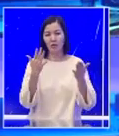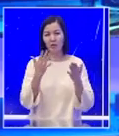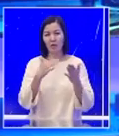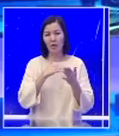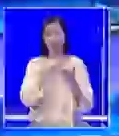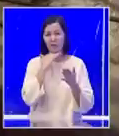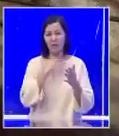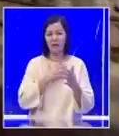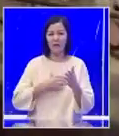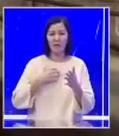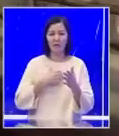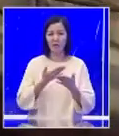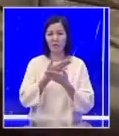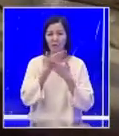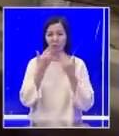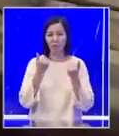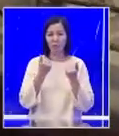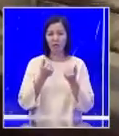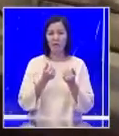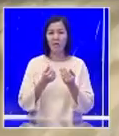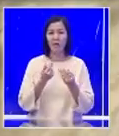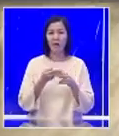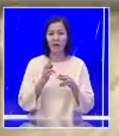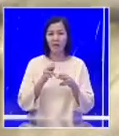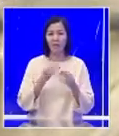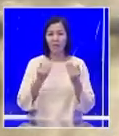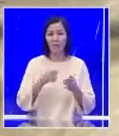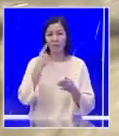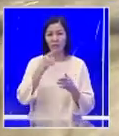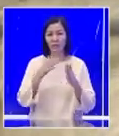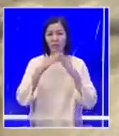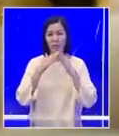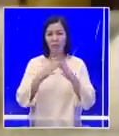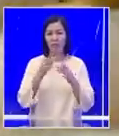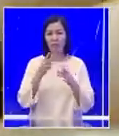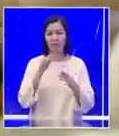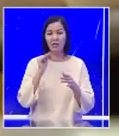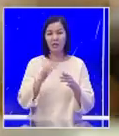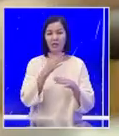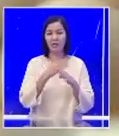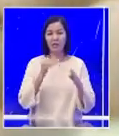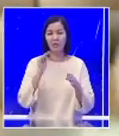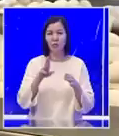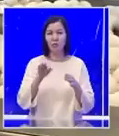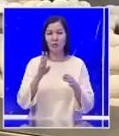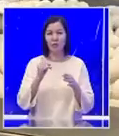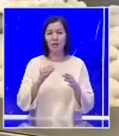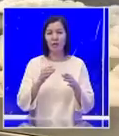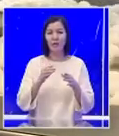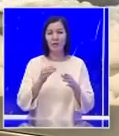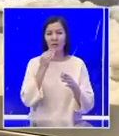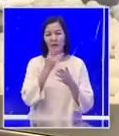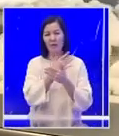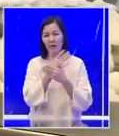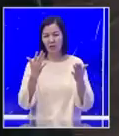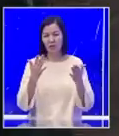және алаңдауға еш негіз жоқ дейді мамандар. Айтуларынша бүгінде қоймада 2,5 мың тоннаға жуық астық бар. Оның ішінде ұн,